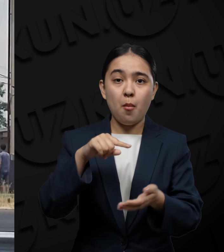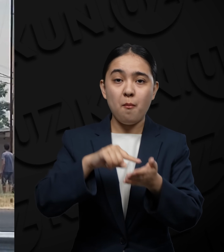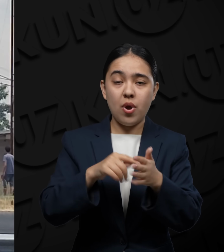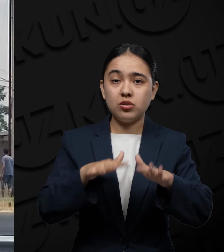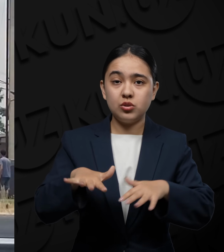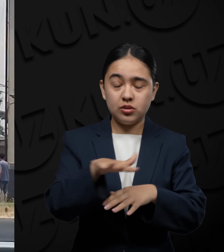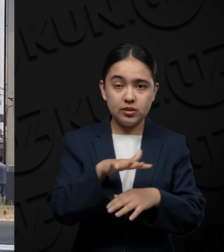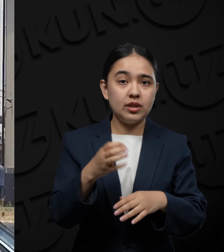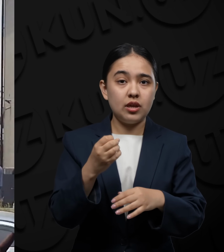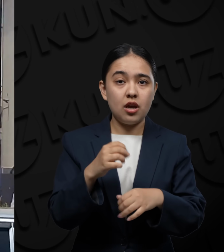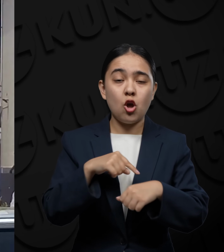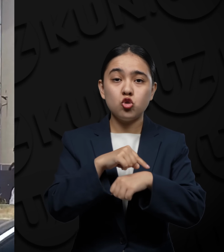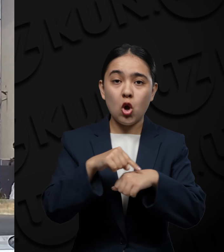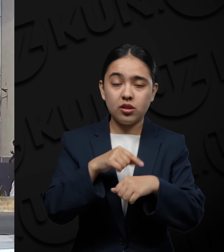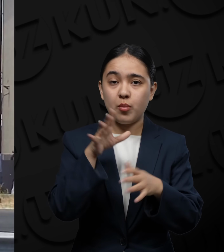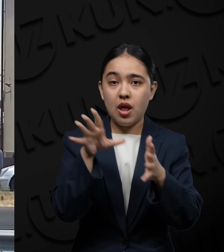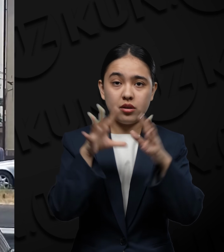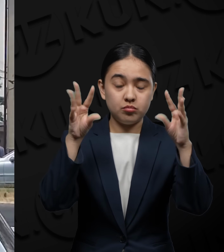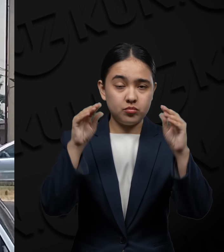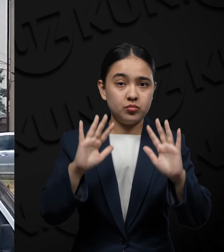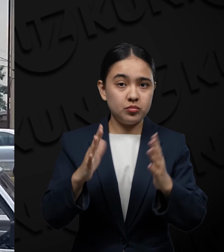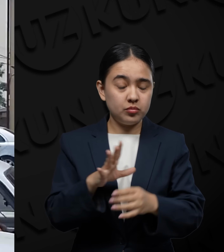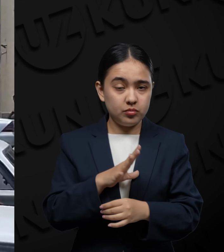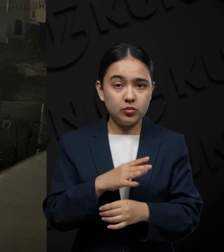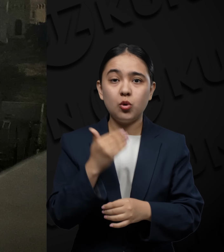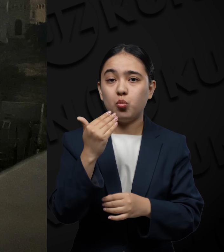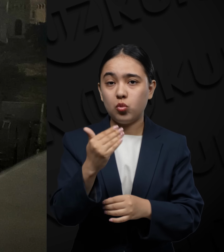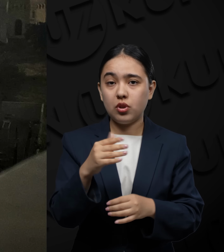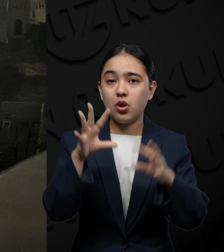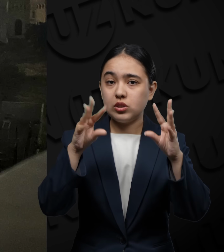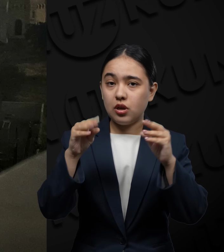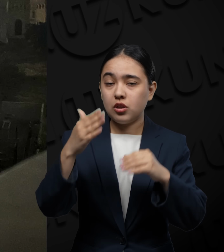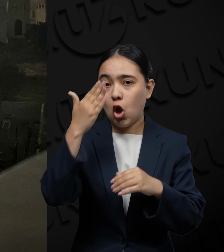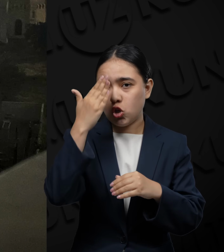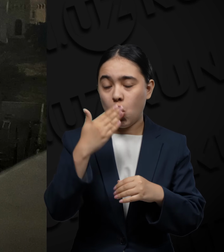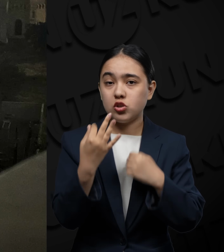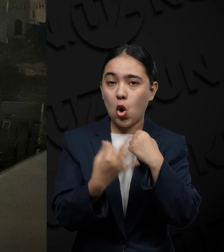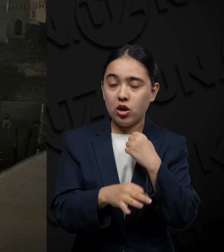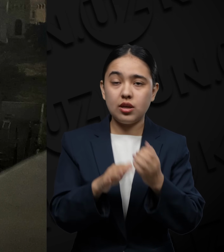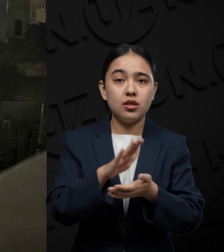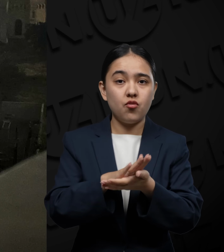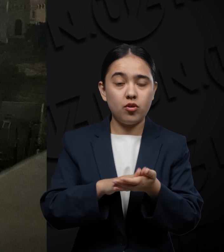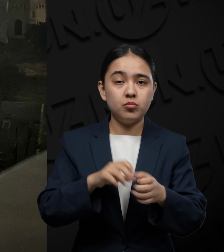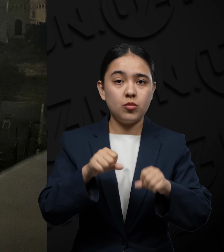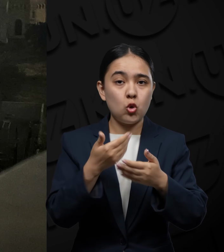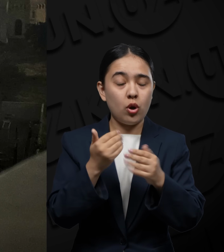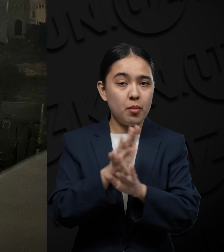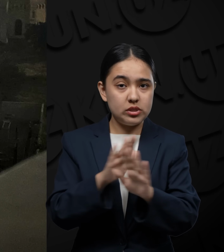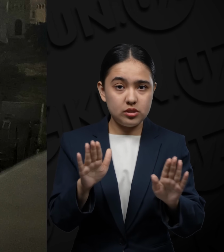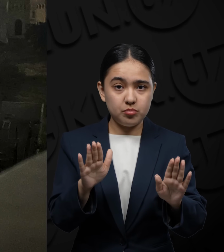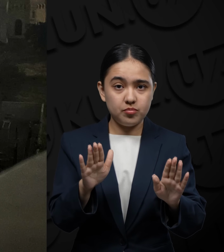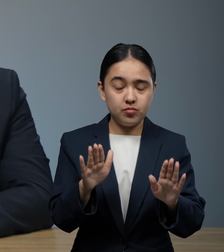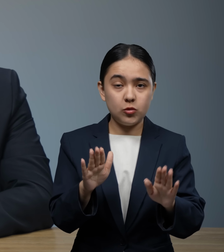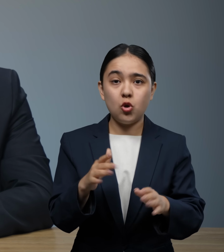markaziy nuqtalarida ham yana soatlab elektr uzilishlar ro'y berdi. Va bunday uzilishlar yoz oxirigacha davom etishi ehtimoli yo'q